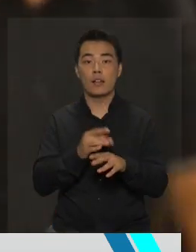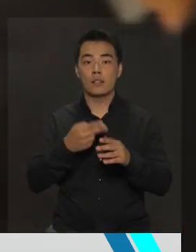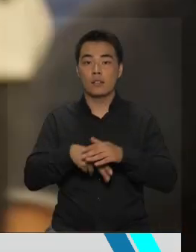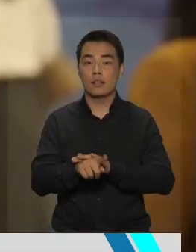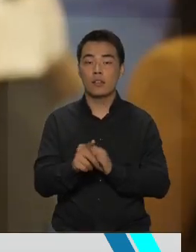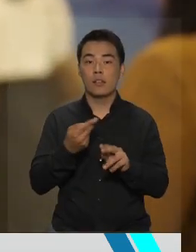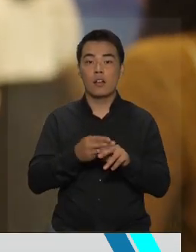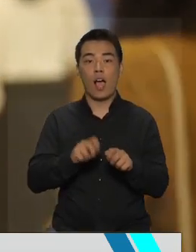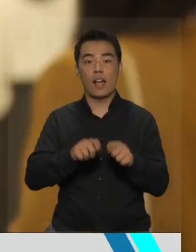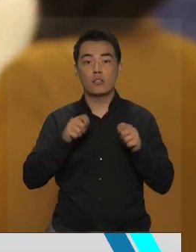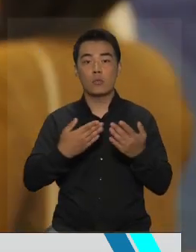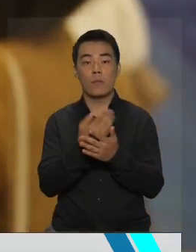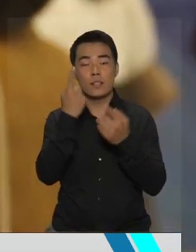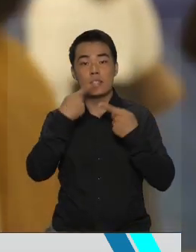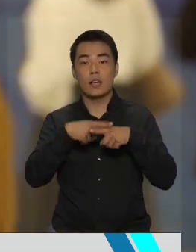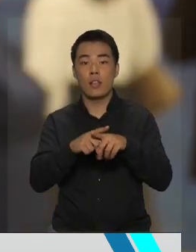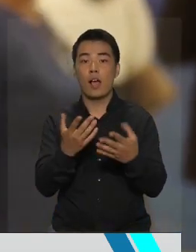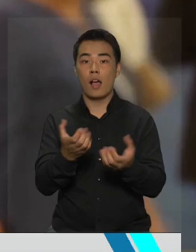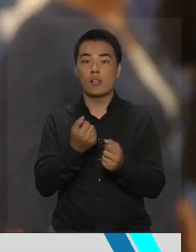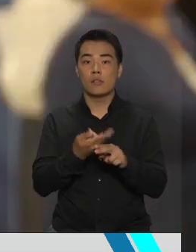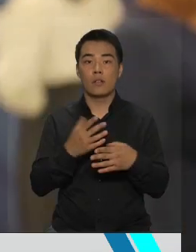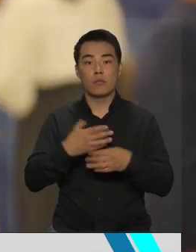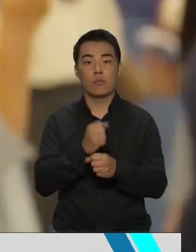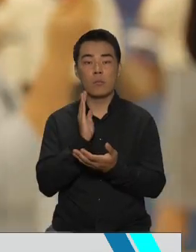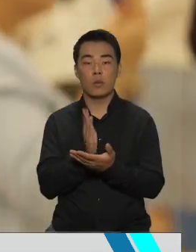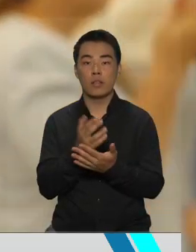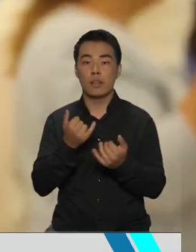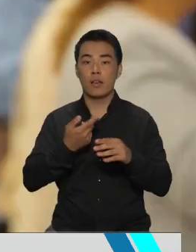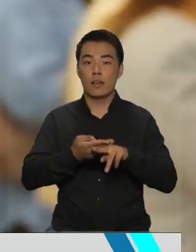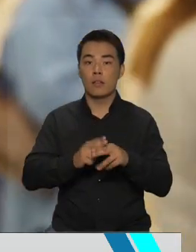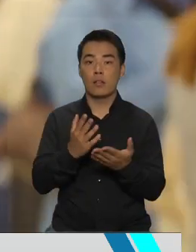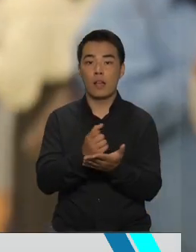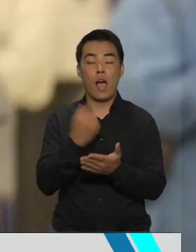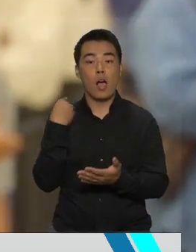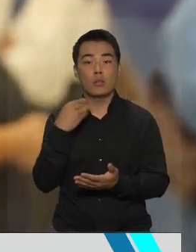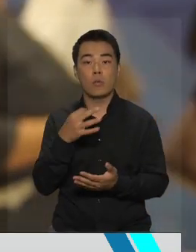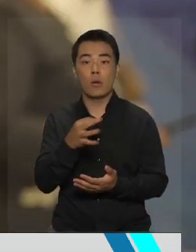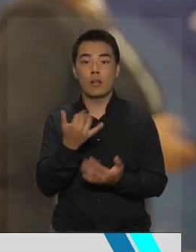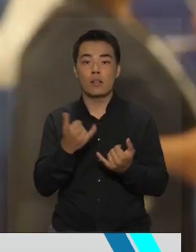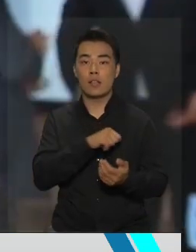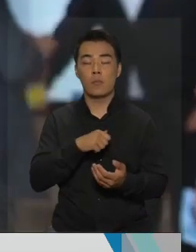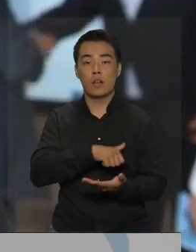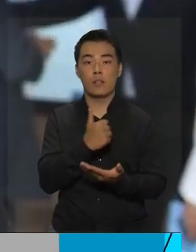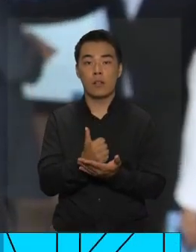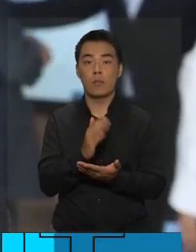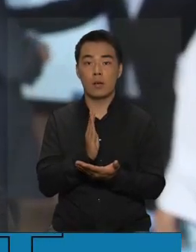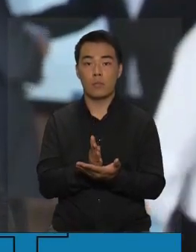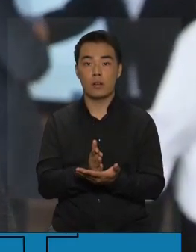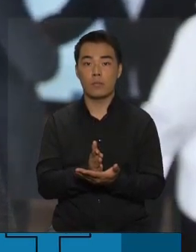тек заманауи жаңа технологияларды қолдану арқылы ғана қысқарта аламыз. Және бұл ретте Ақтөбе облысы көш басында тұр. Басқа